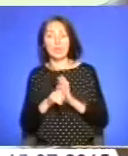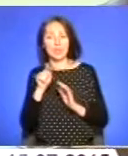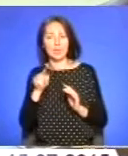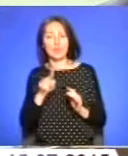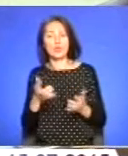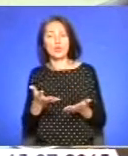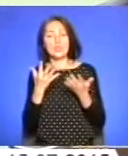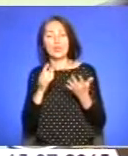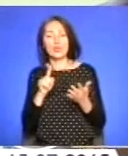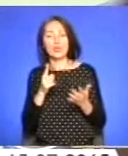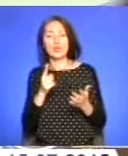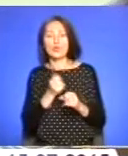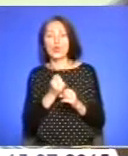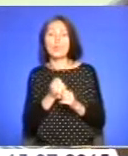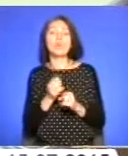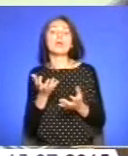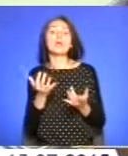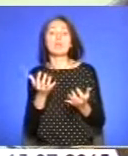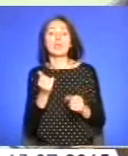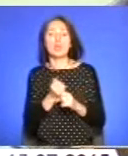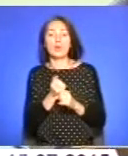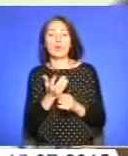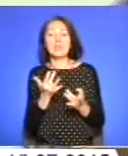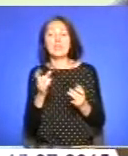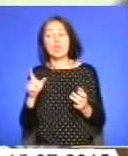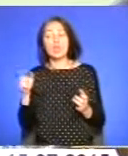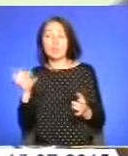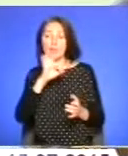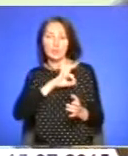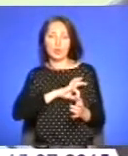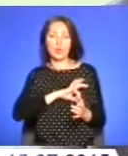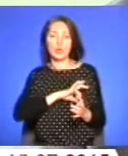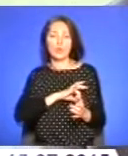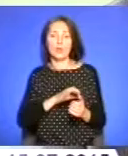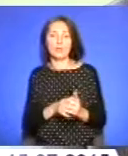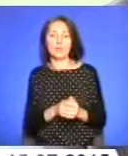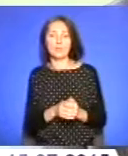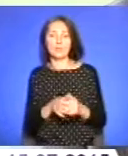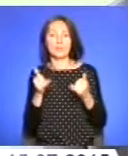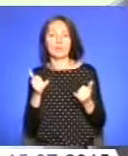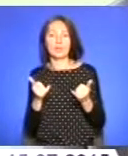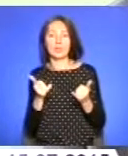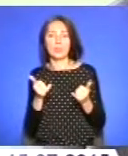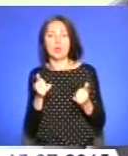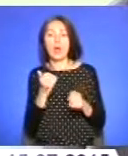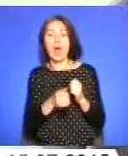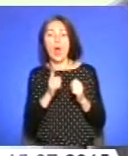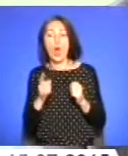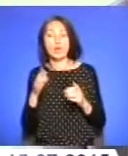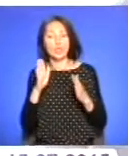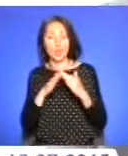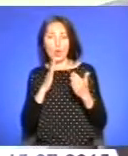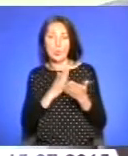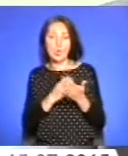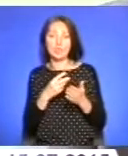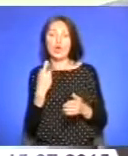чого производимо, скільки производимо, скільки люди потребляють. Теперь каждый дом имеет